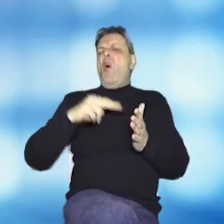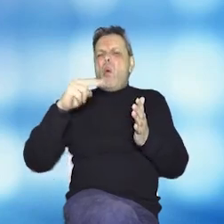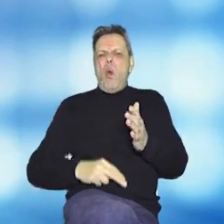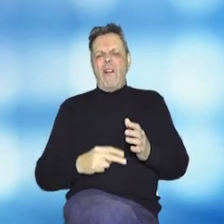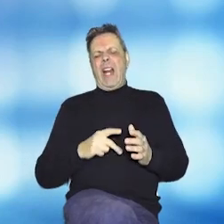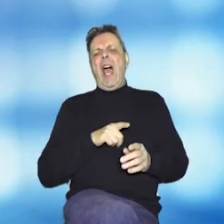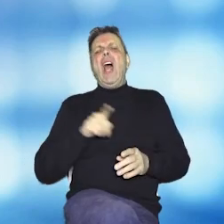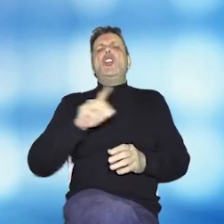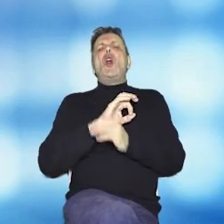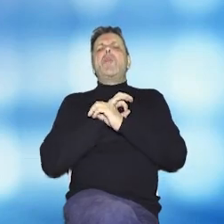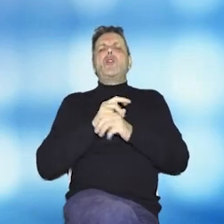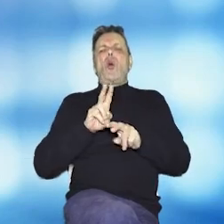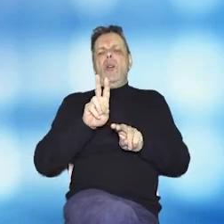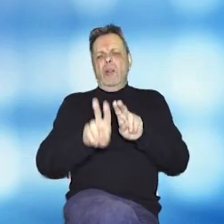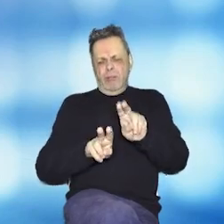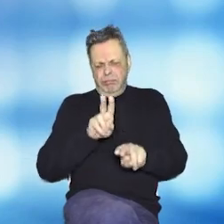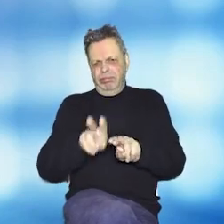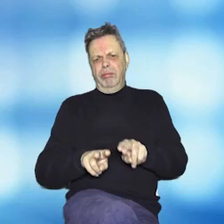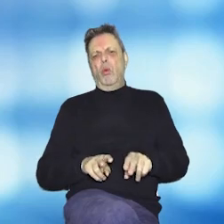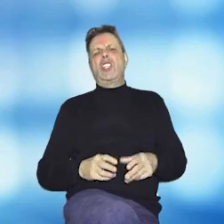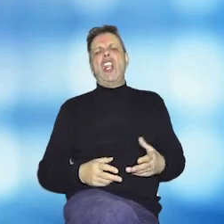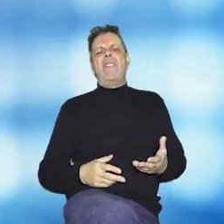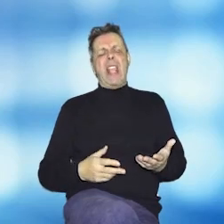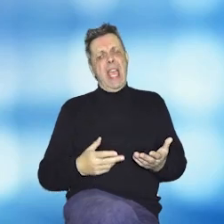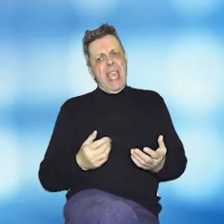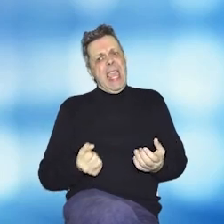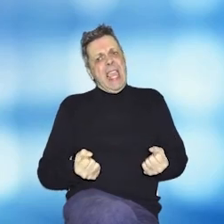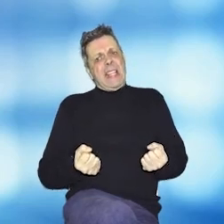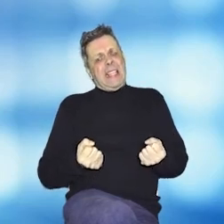odnosno dosmrtnom uzdržavanju, tako da vrlo je teško